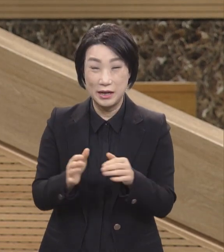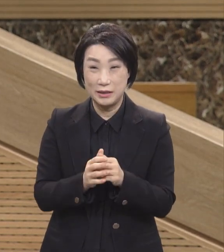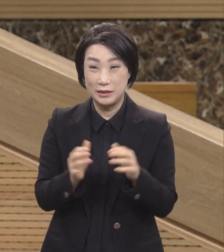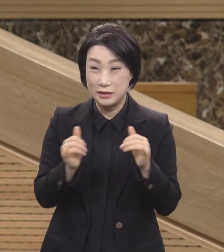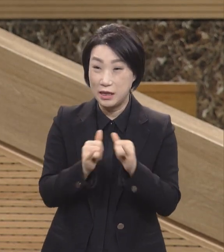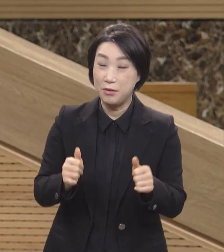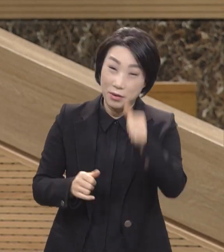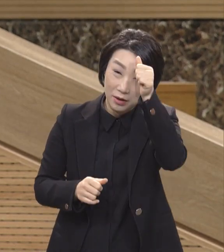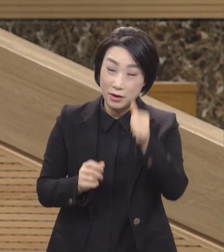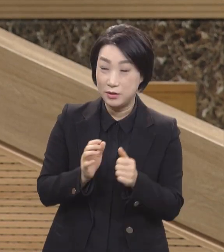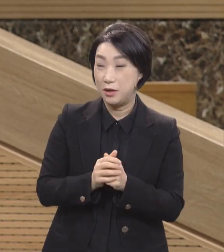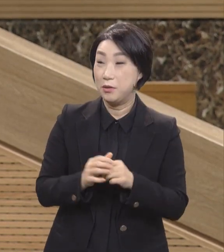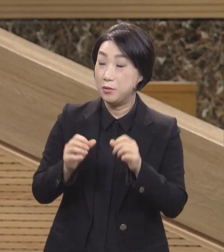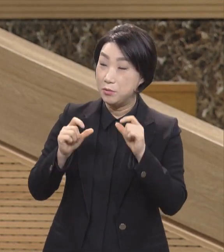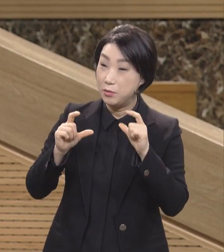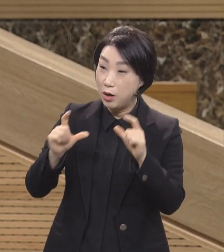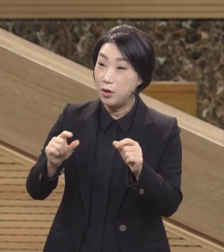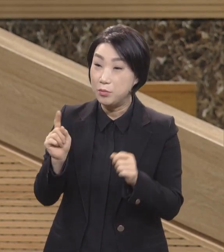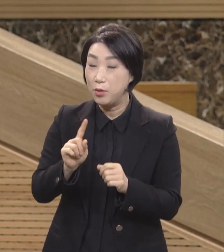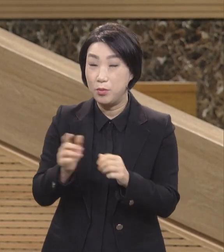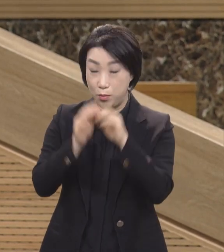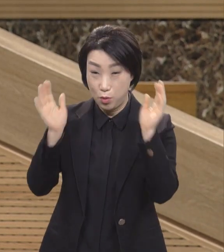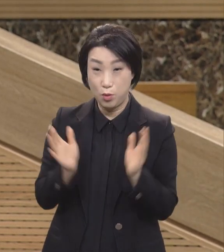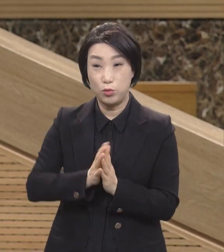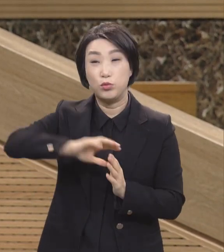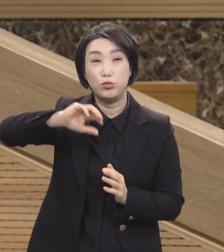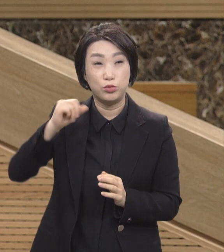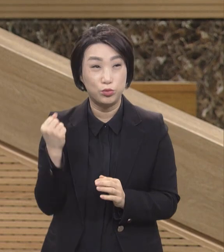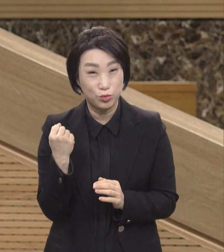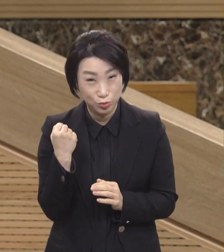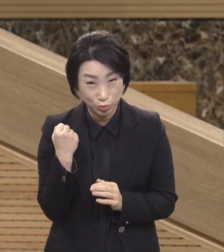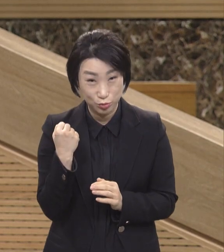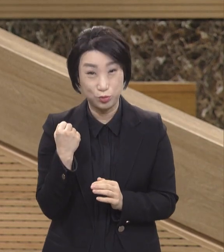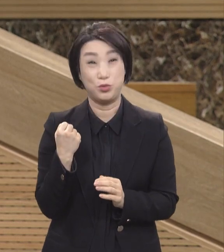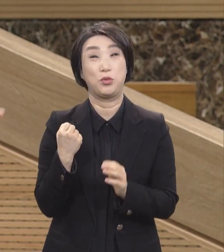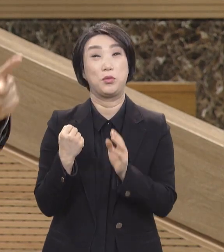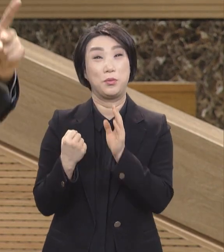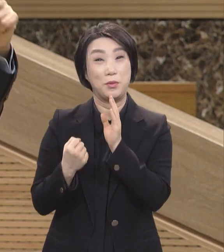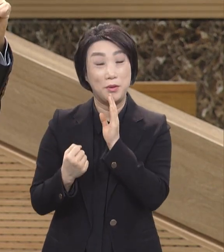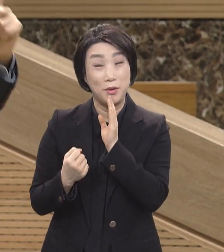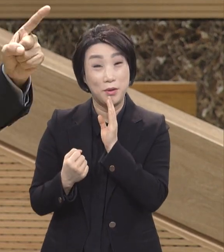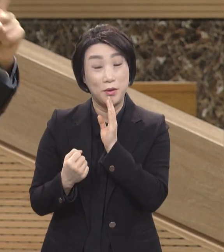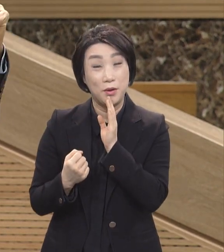사람의 말에 절대 복종하도록 돼 있는 것은